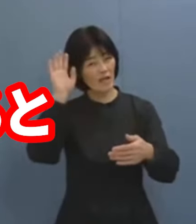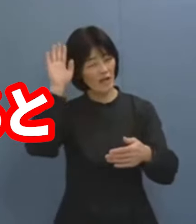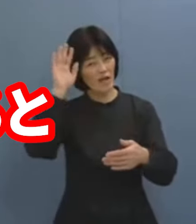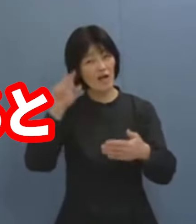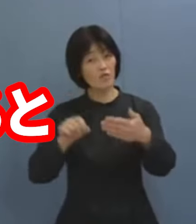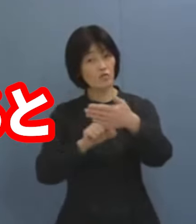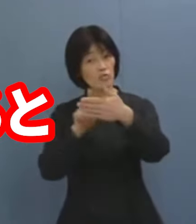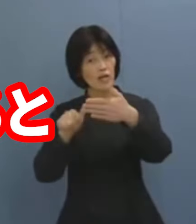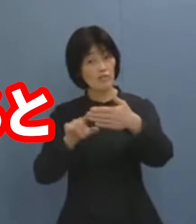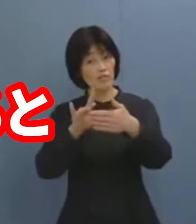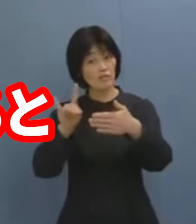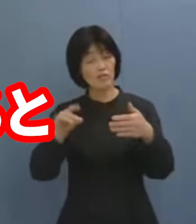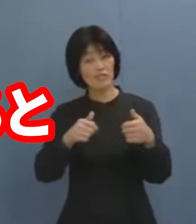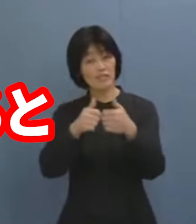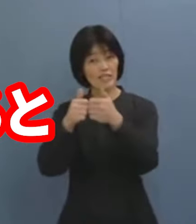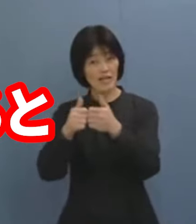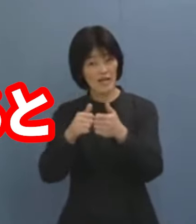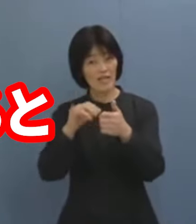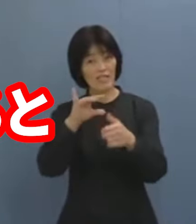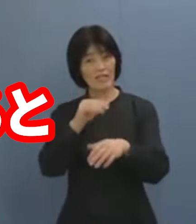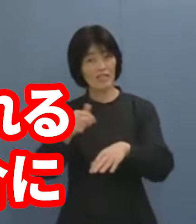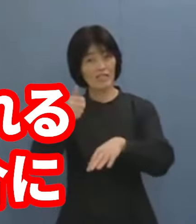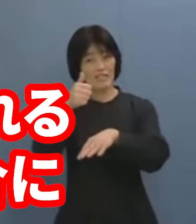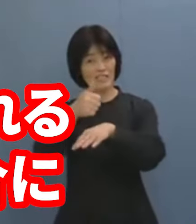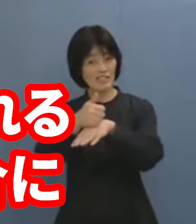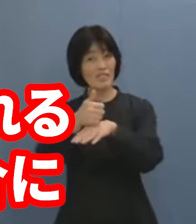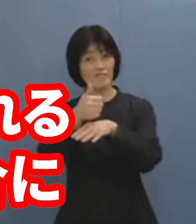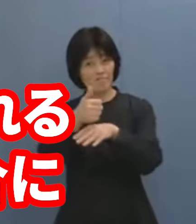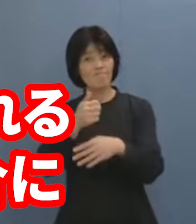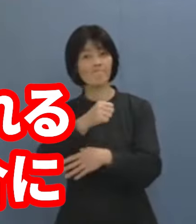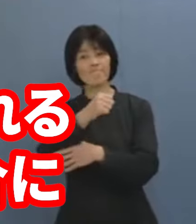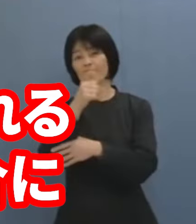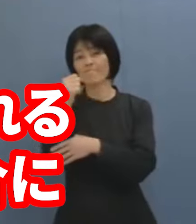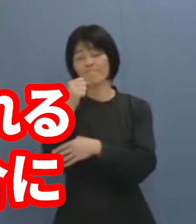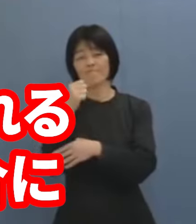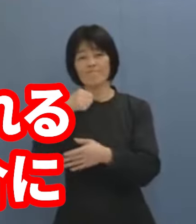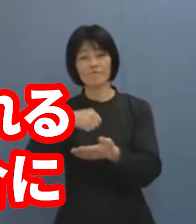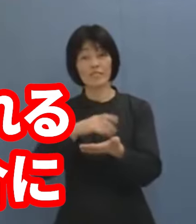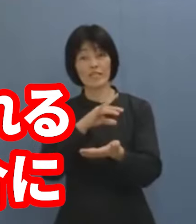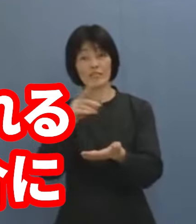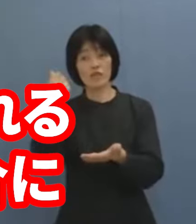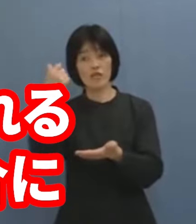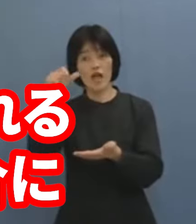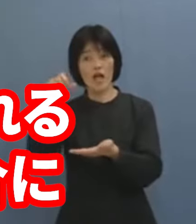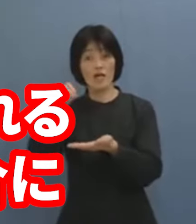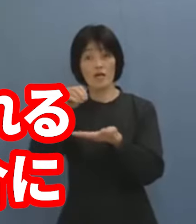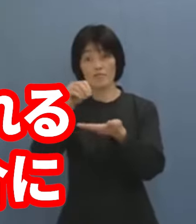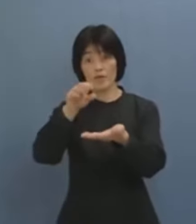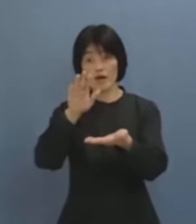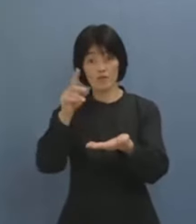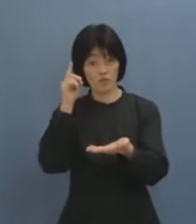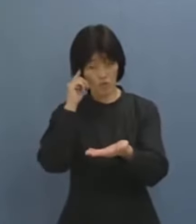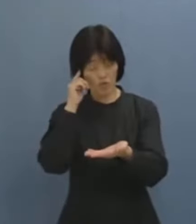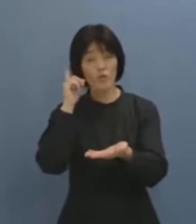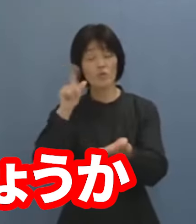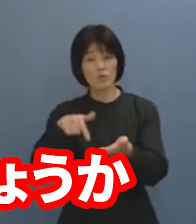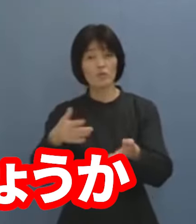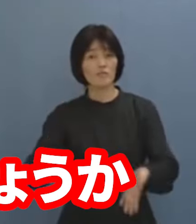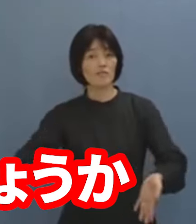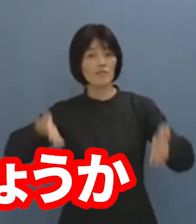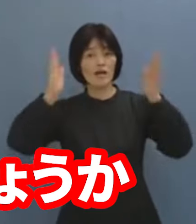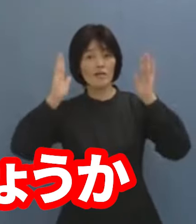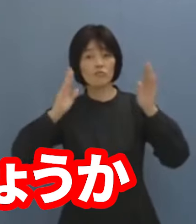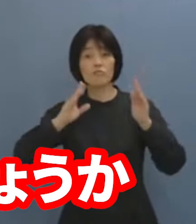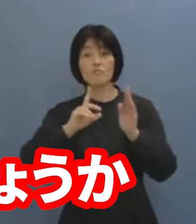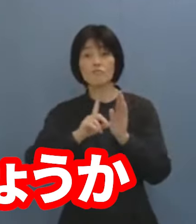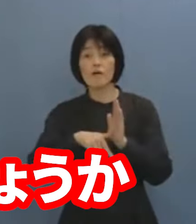議案、必ず出ると思うんですけれども、これが出て、仮に可決されるようなことがあった場合に知事として今ど